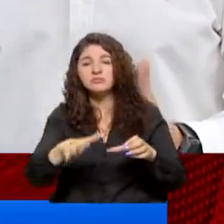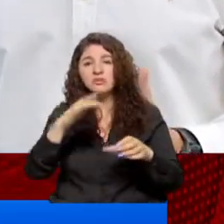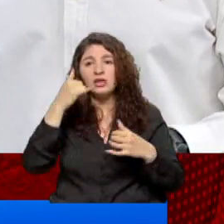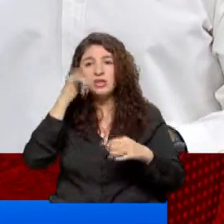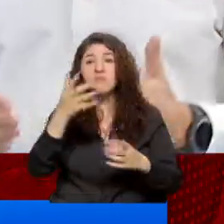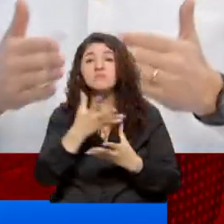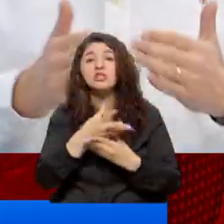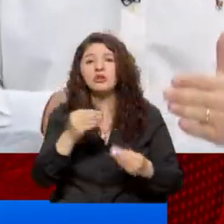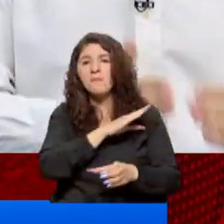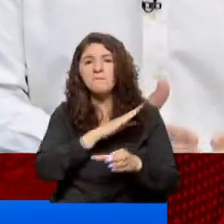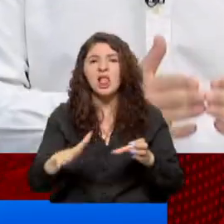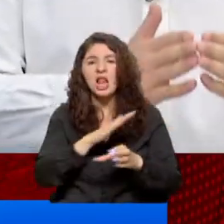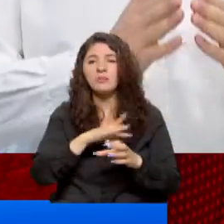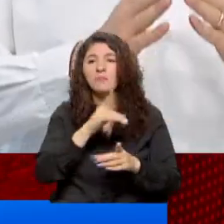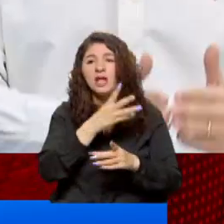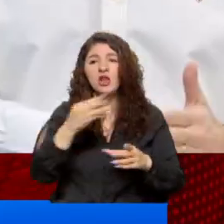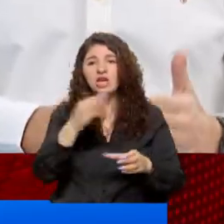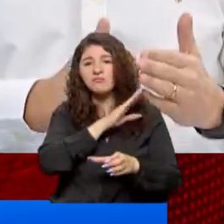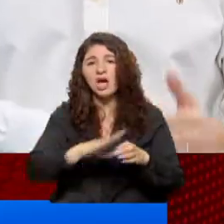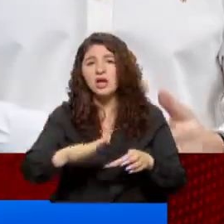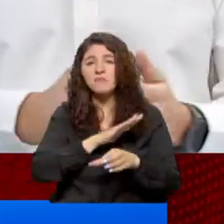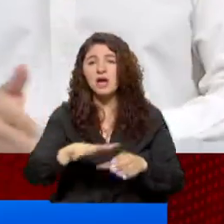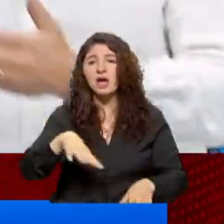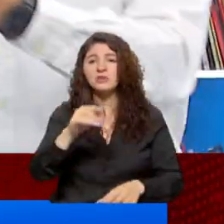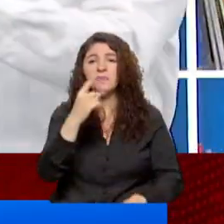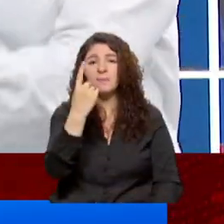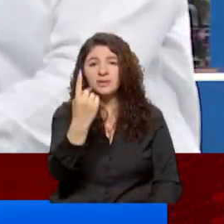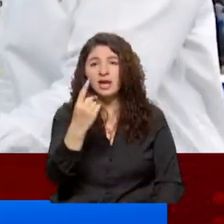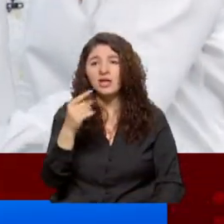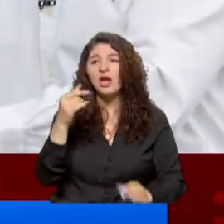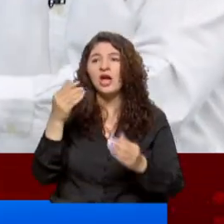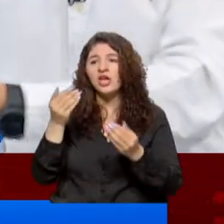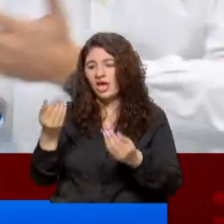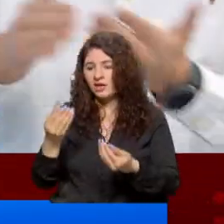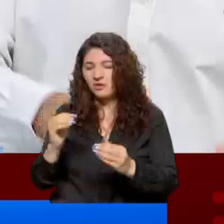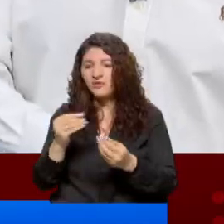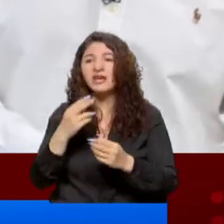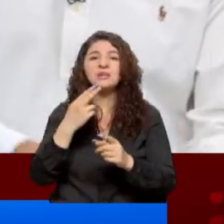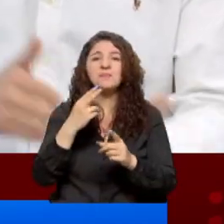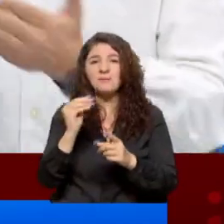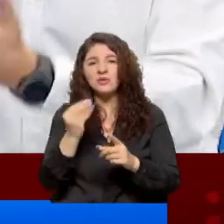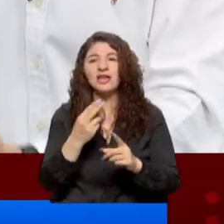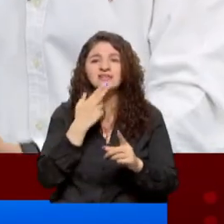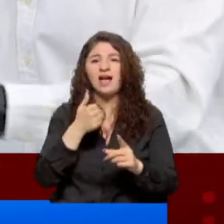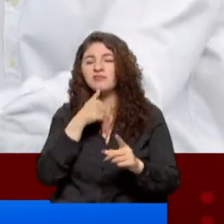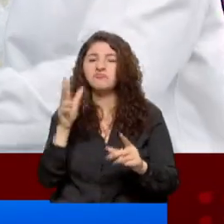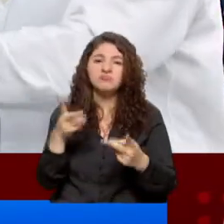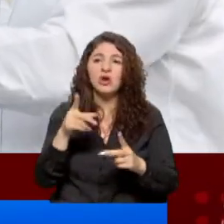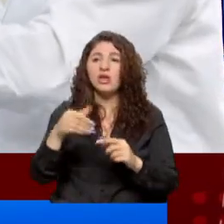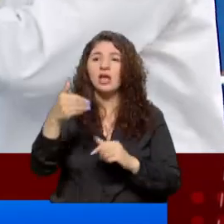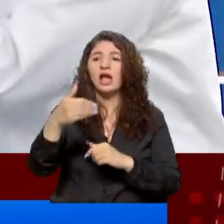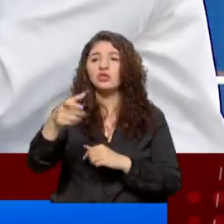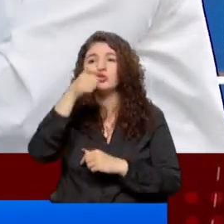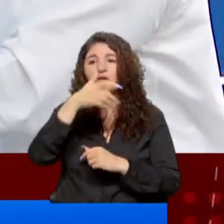milyonlarca kesildi ve bu milyonlarla kesilen hayvanların hepsinin bir tane bu zâtı olacaktı erkek veya dişi onlar da